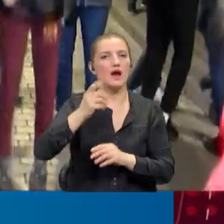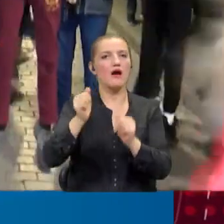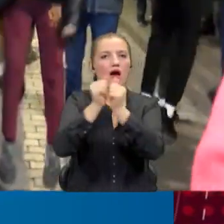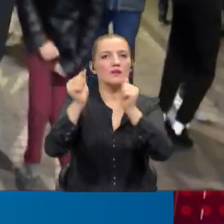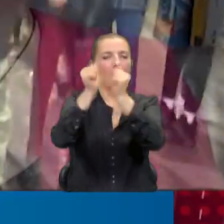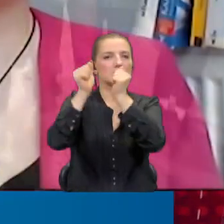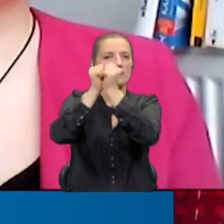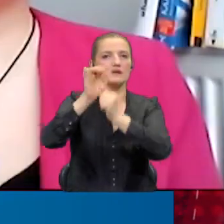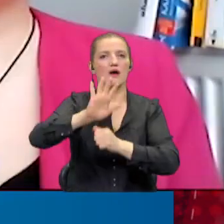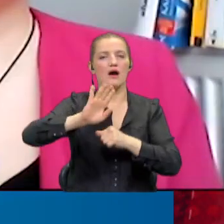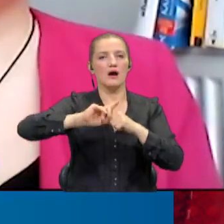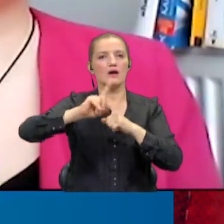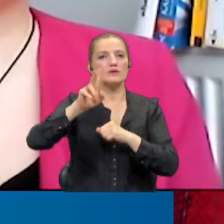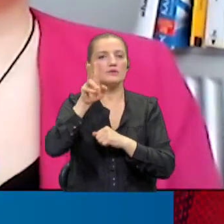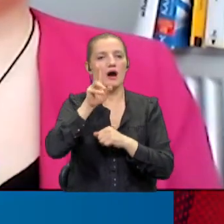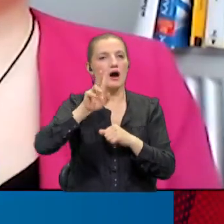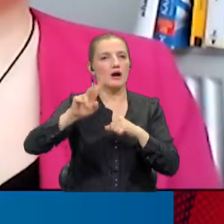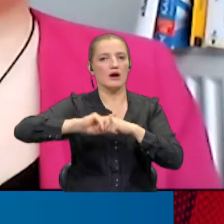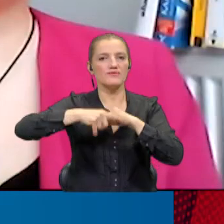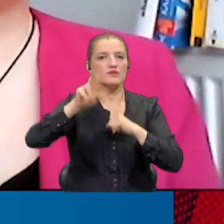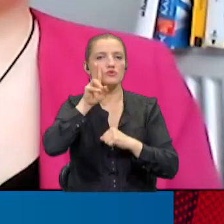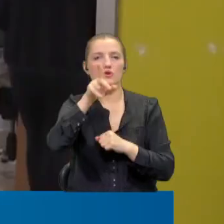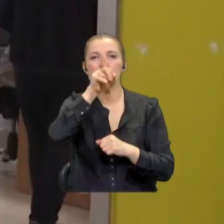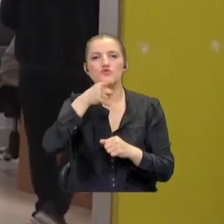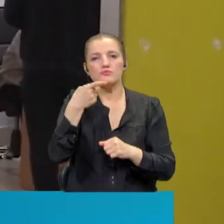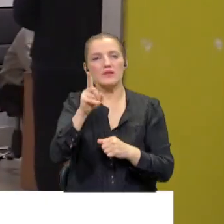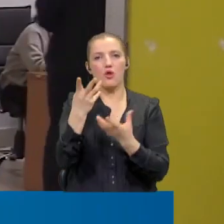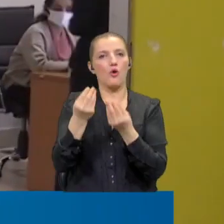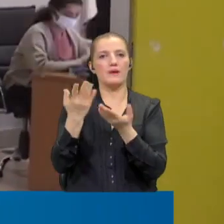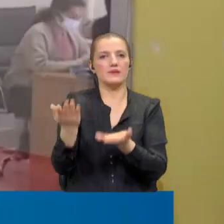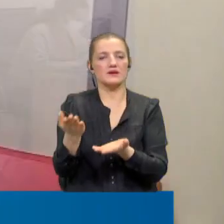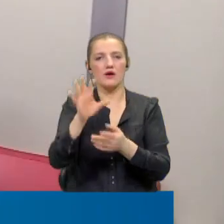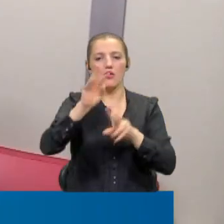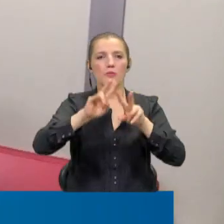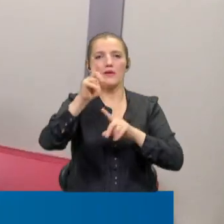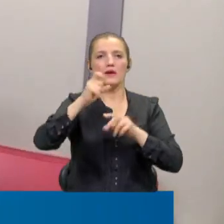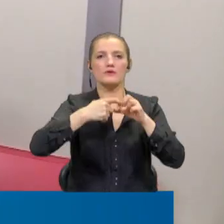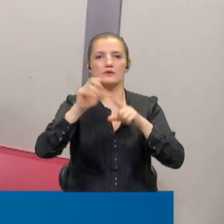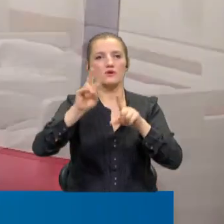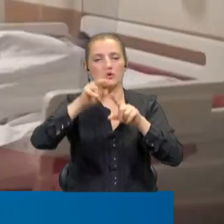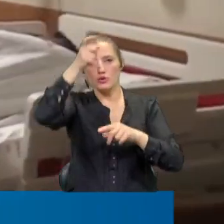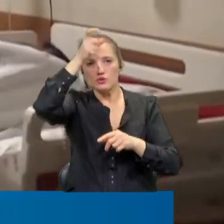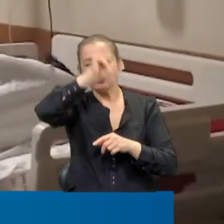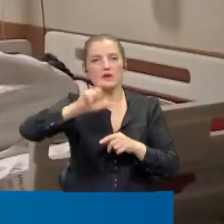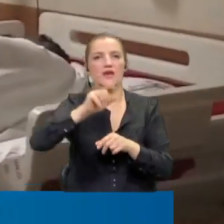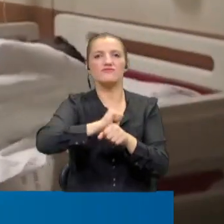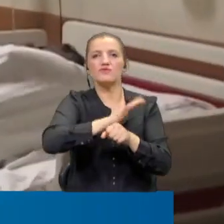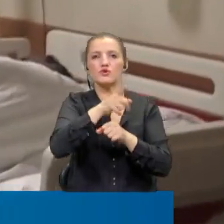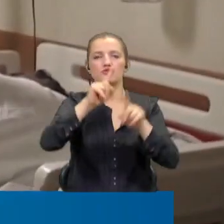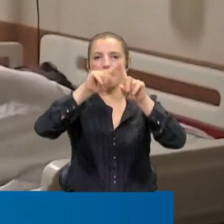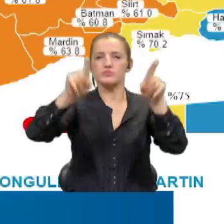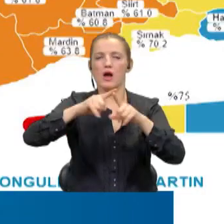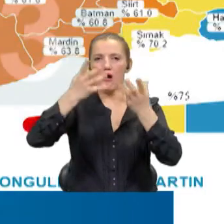artacak hafta başında 51 olarak ama hafta sonu da yüzüne çıkabilir omicron varyantın etkisiyle Türkiye'nin korunma virüs tablosu